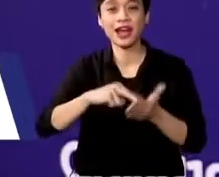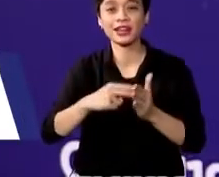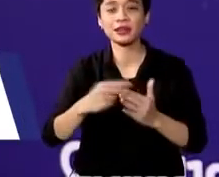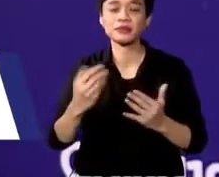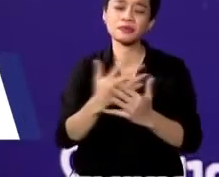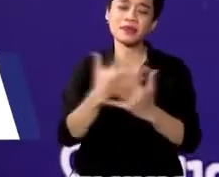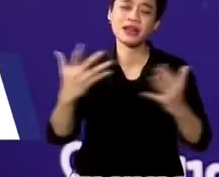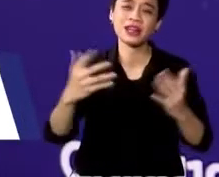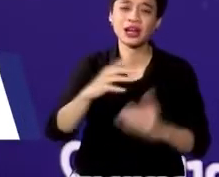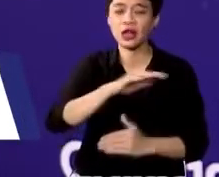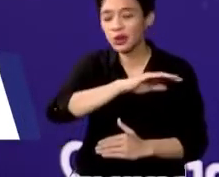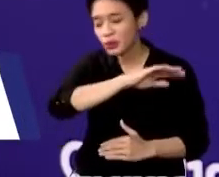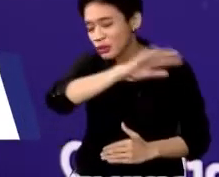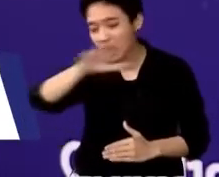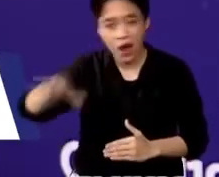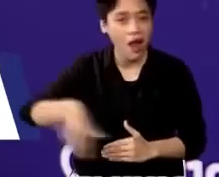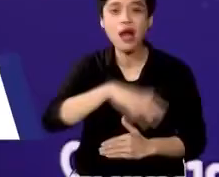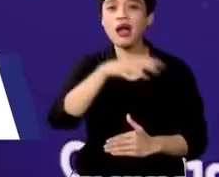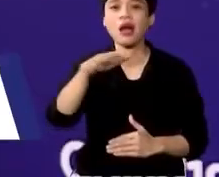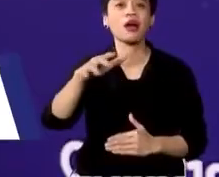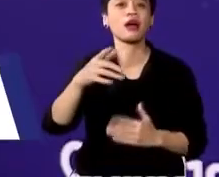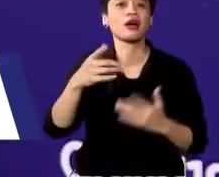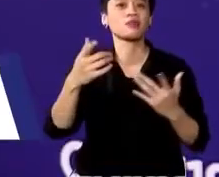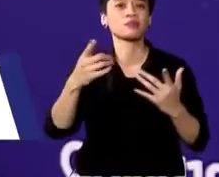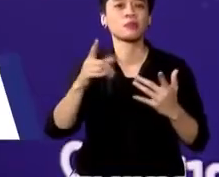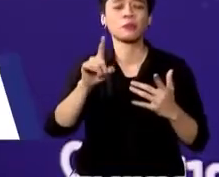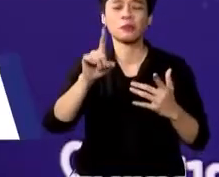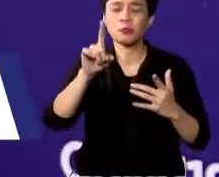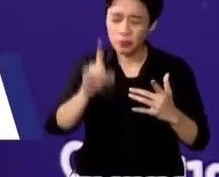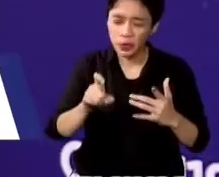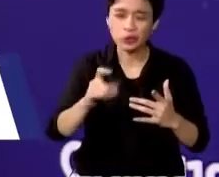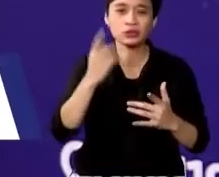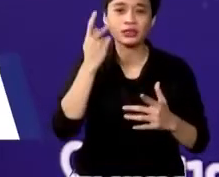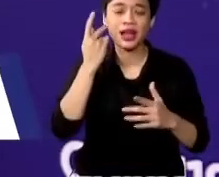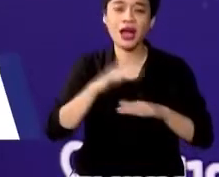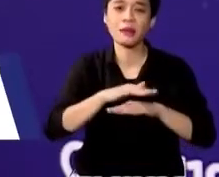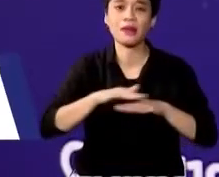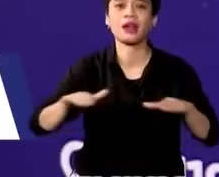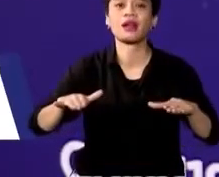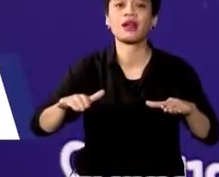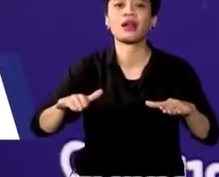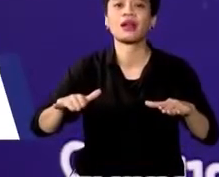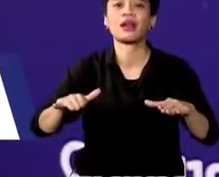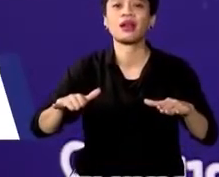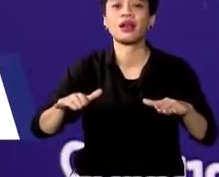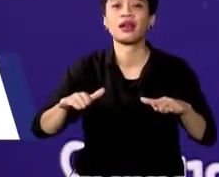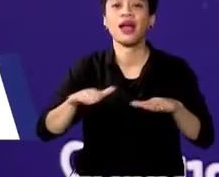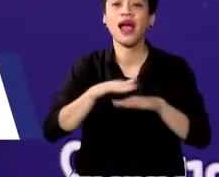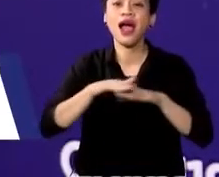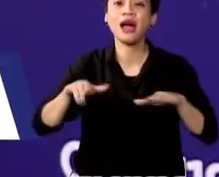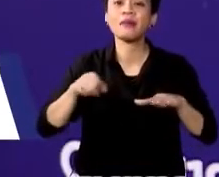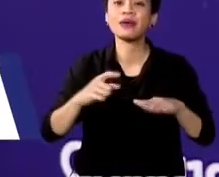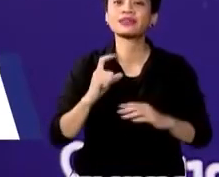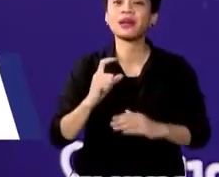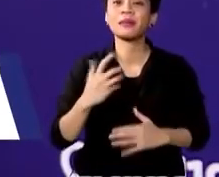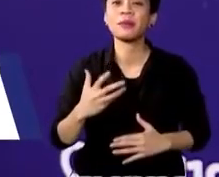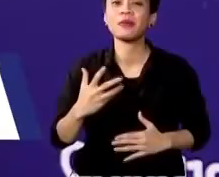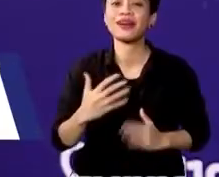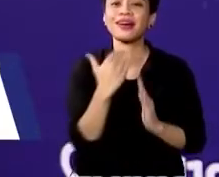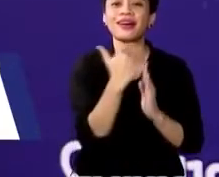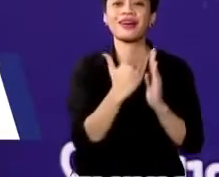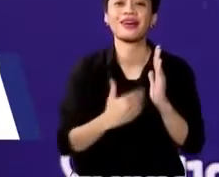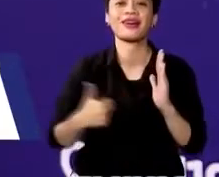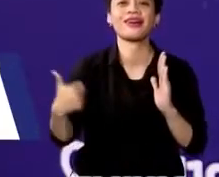komponen masyarakat untuk ee paling tidak amannya tadi jadi dengan melaksanakan disiplin protokol kesehatan